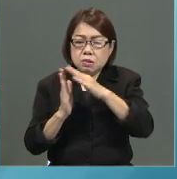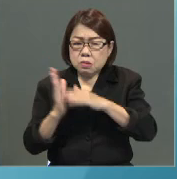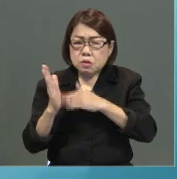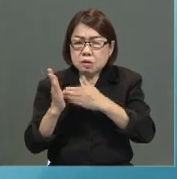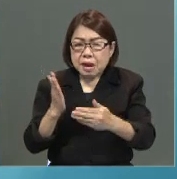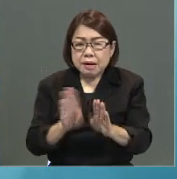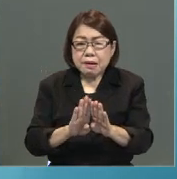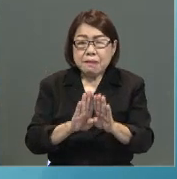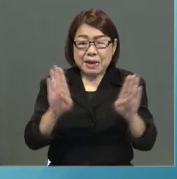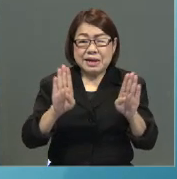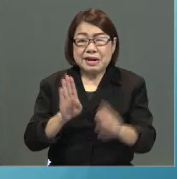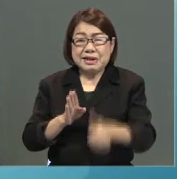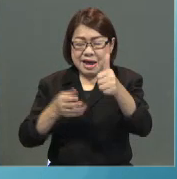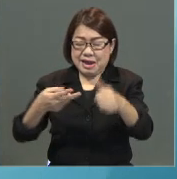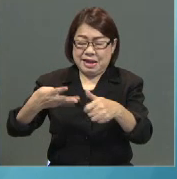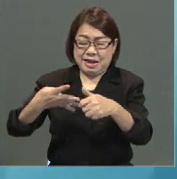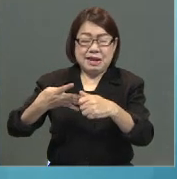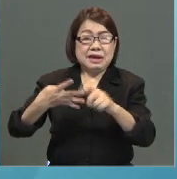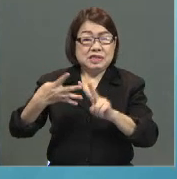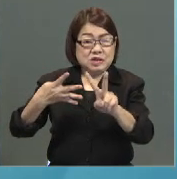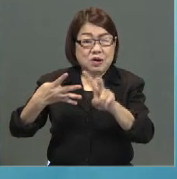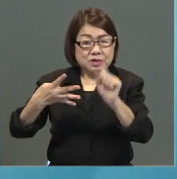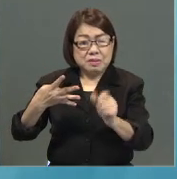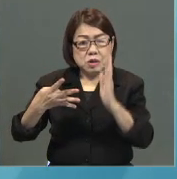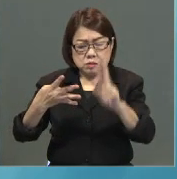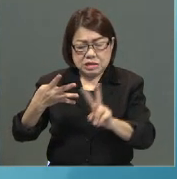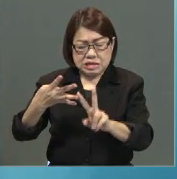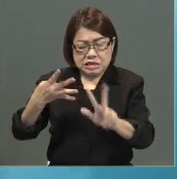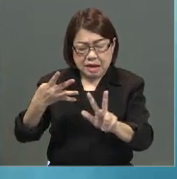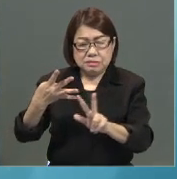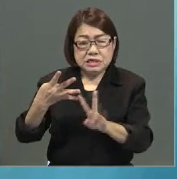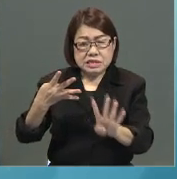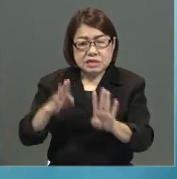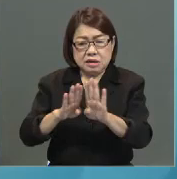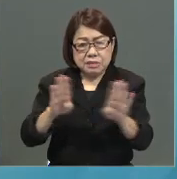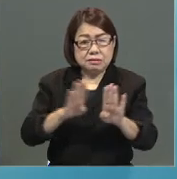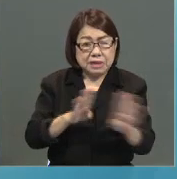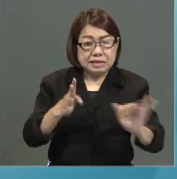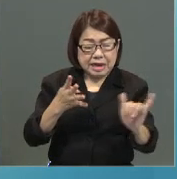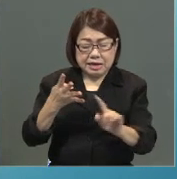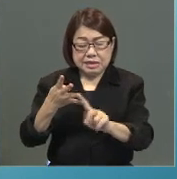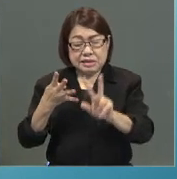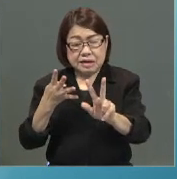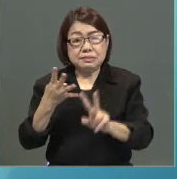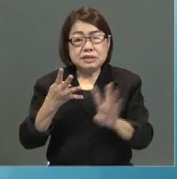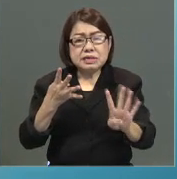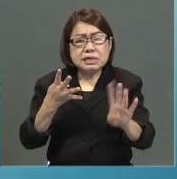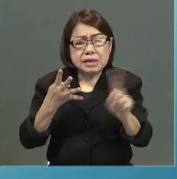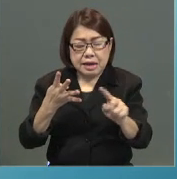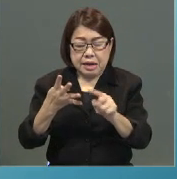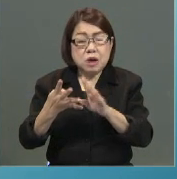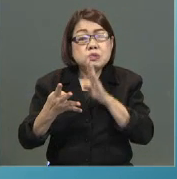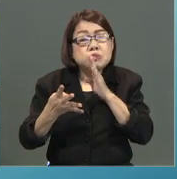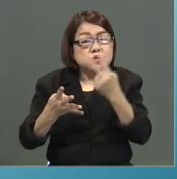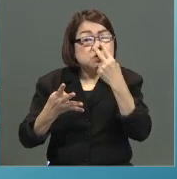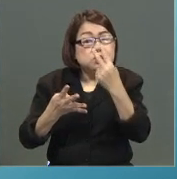มีคำนี้มีความสำคัญยังไงก็เพราะว่าประเทศไทยอยู่ในระหว่างกันเกิดกำหนดมาตรการการผ่อนปรนในระยะที่2ตอนนี้คือ 2ต่อไปคือ 3และ 43และ 4เนี่ยเทียบกับ 1